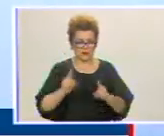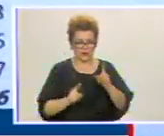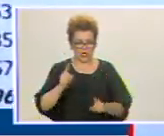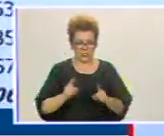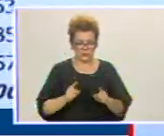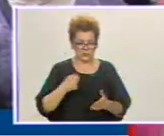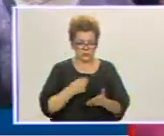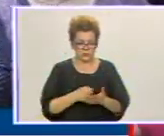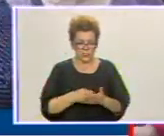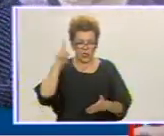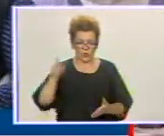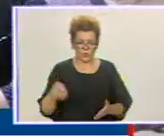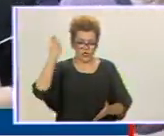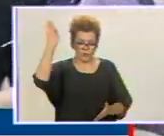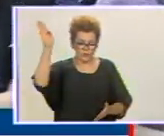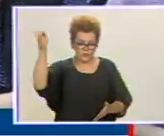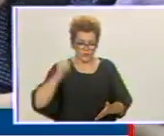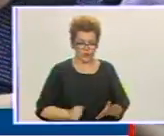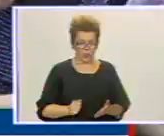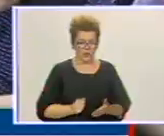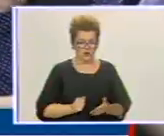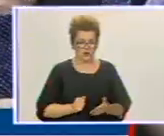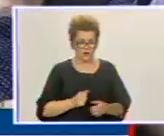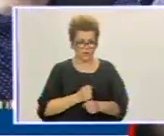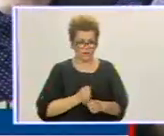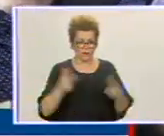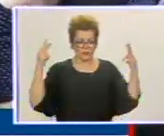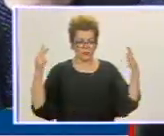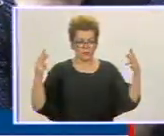luna viitoare, asistenții maternali anunță că vor trece la măsuri de protest mai dure.